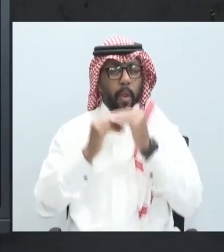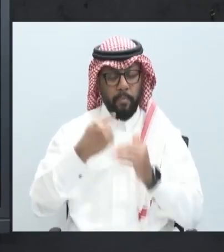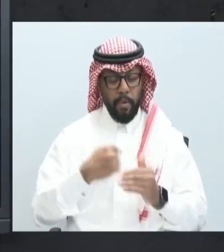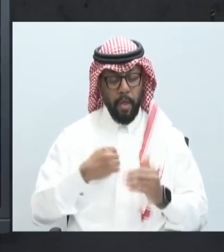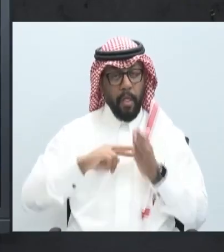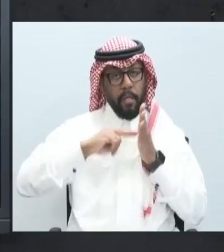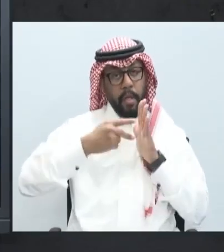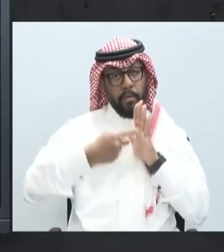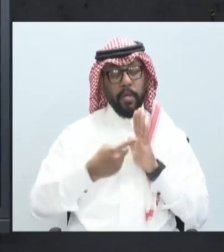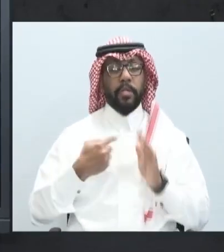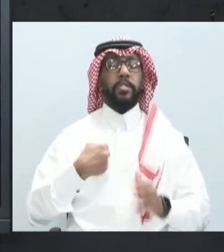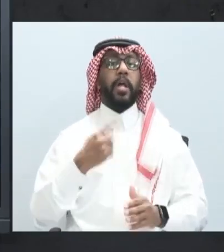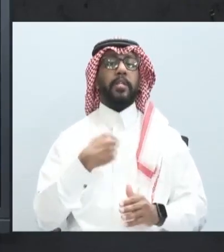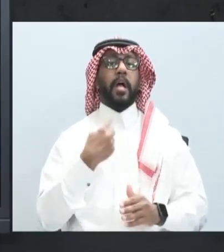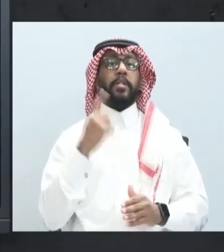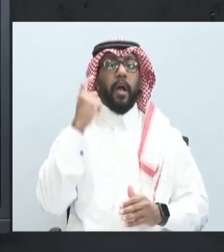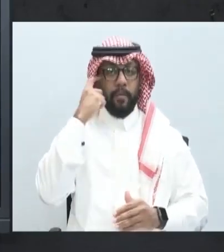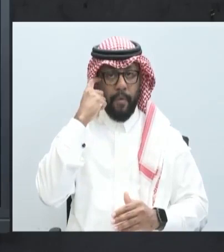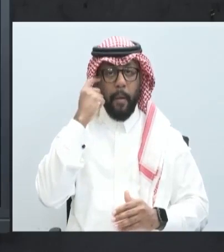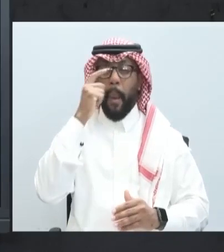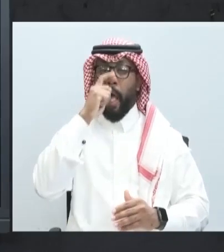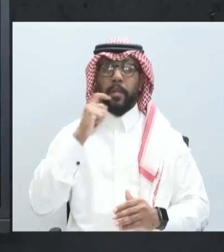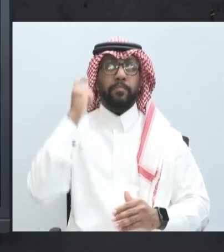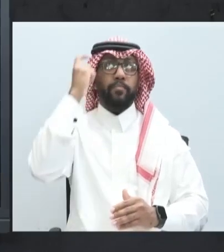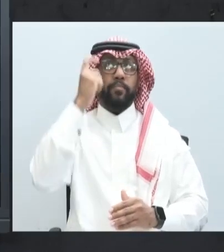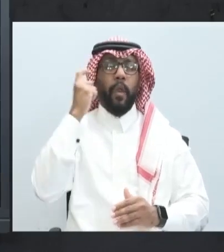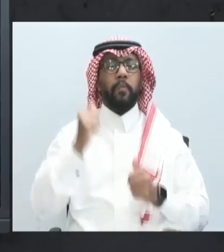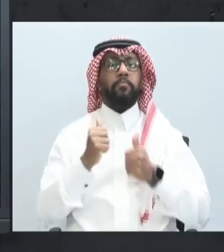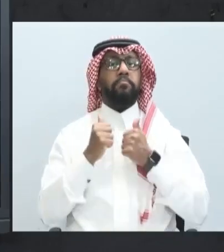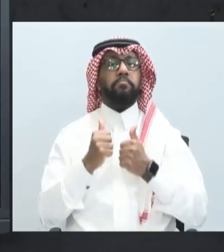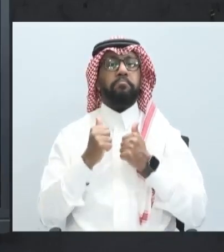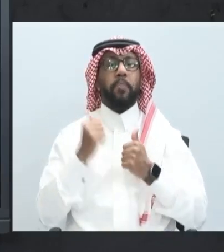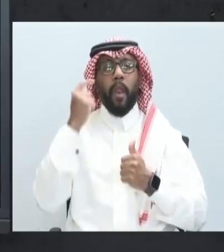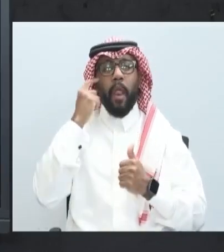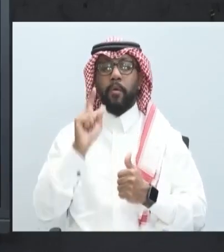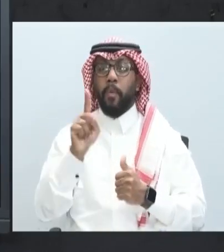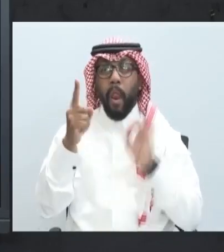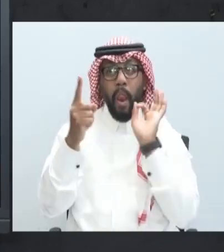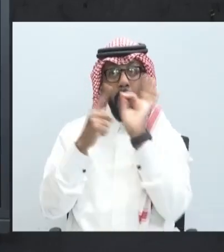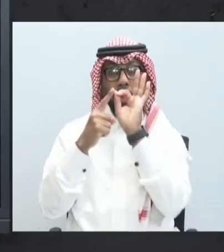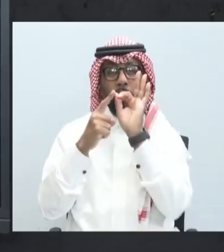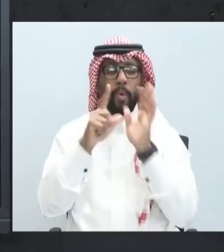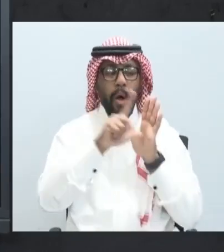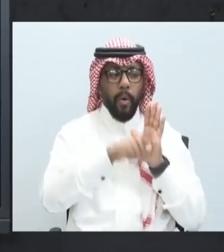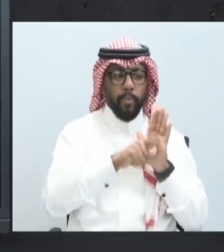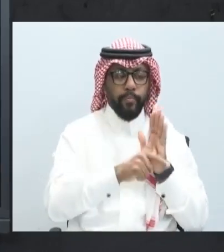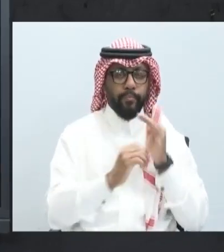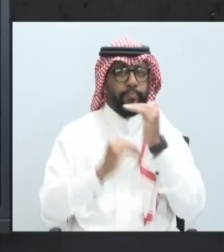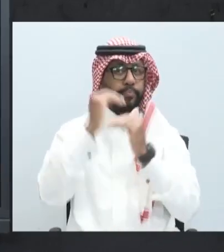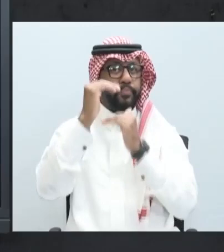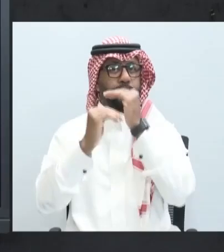المنطقي له اهميه عظيمه التفكير المنطقي نستطيع ان نضع خططا